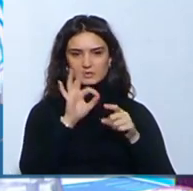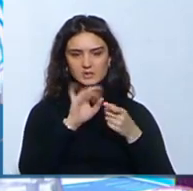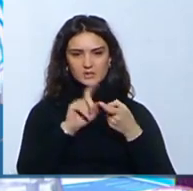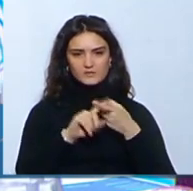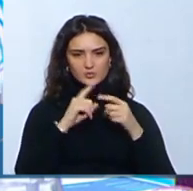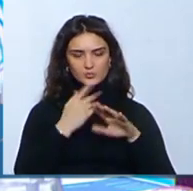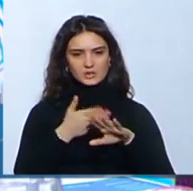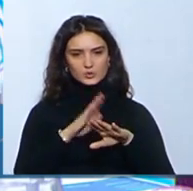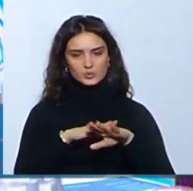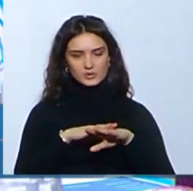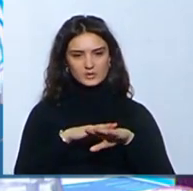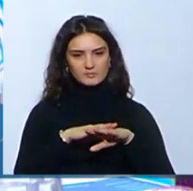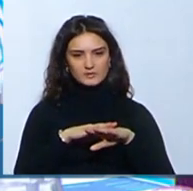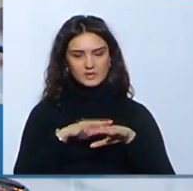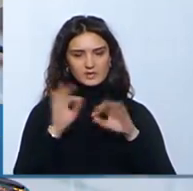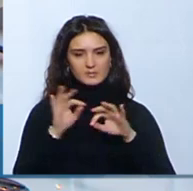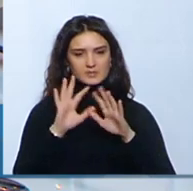დაკავშირებული სირთულეები.